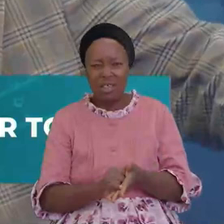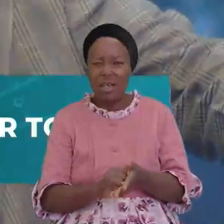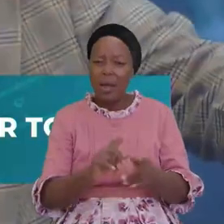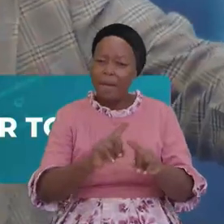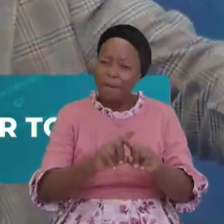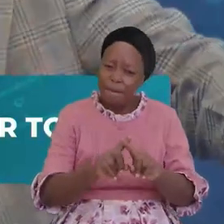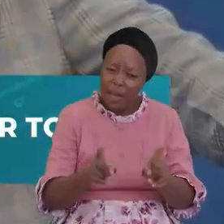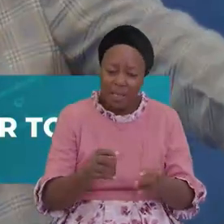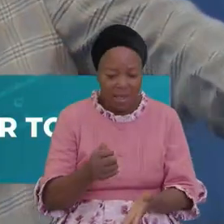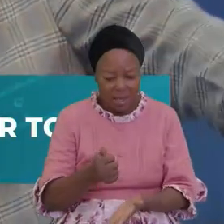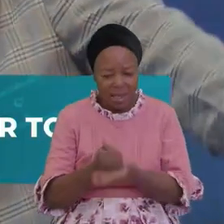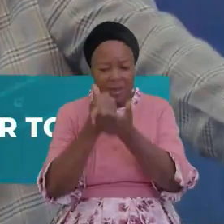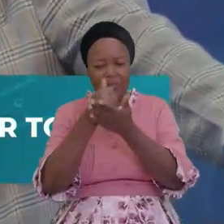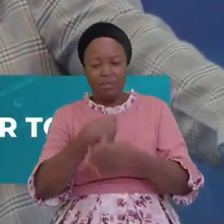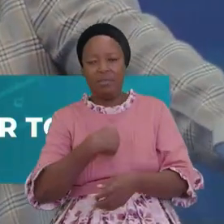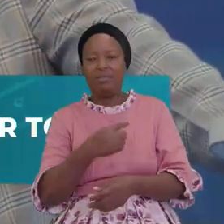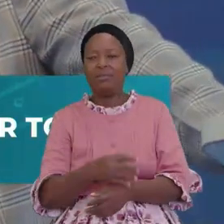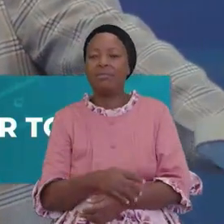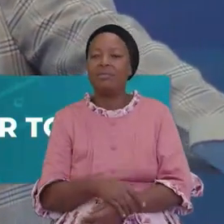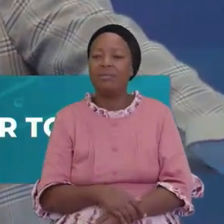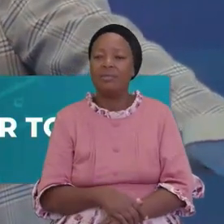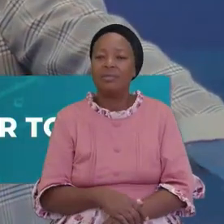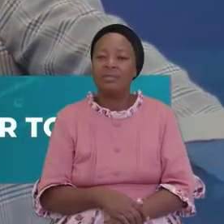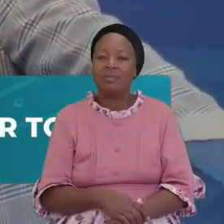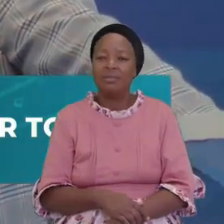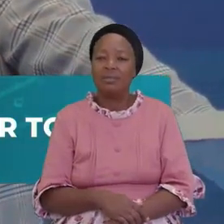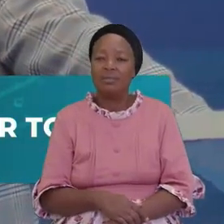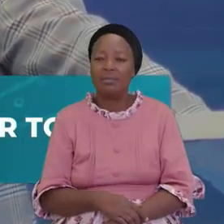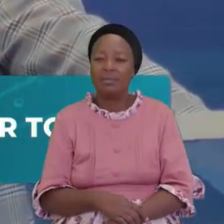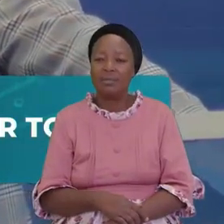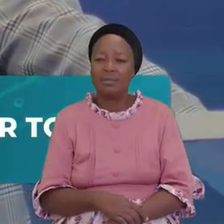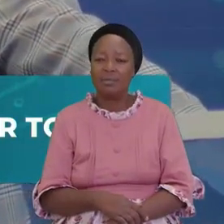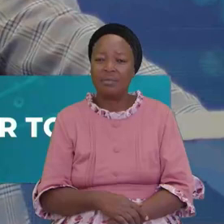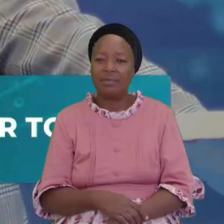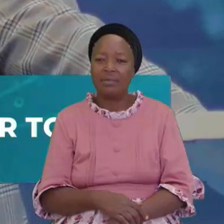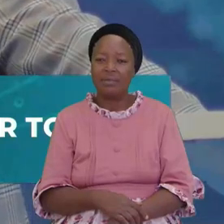corps. Non, docteur, tu ne peux pas faire ça. Mais aide-moi quand même.